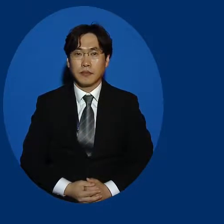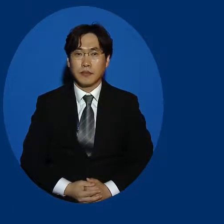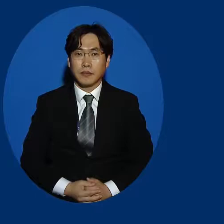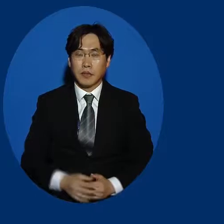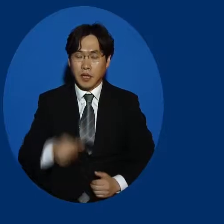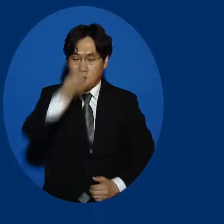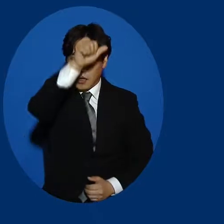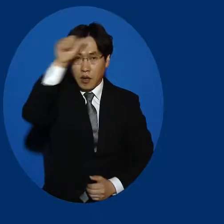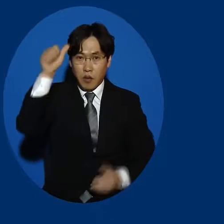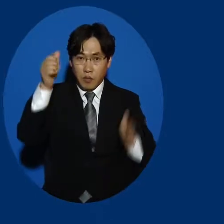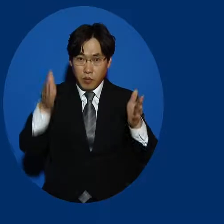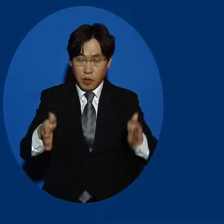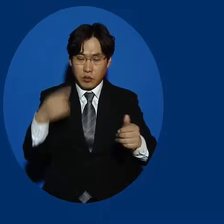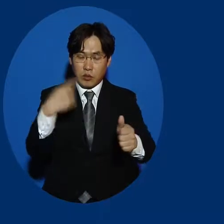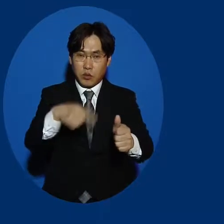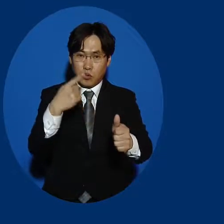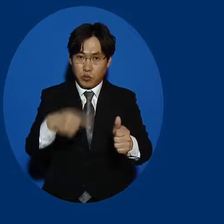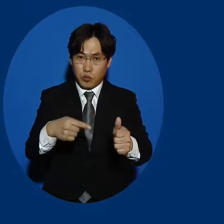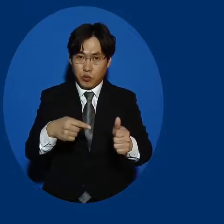평생교육은